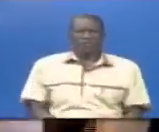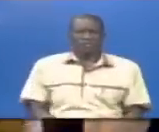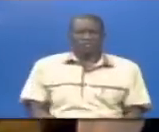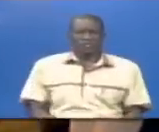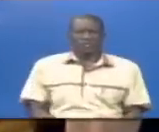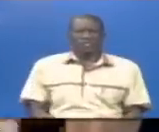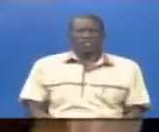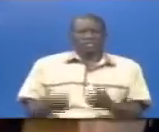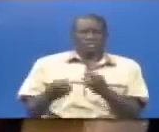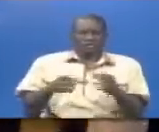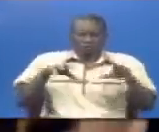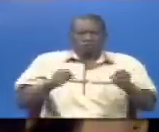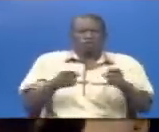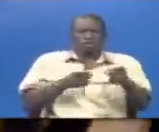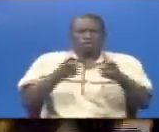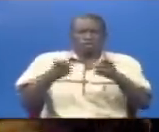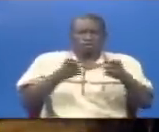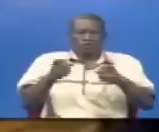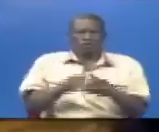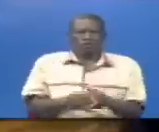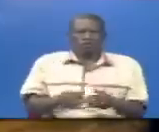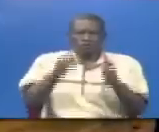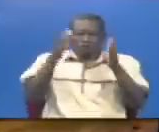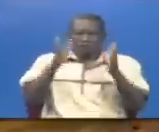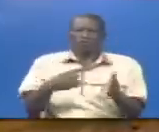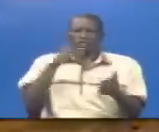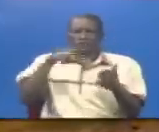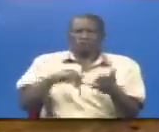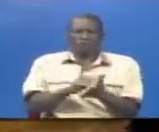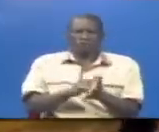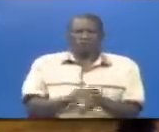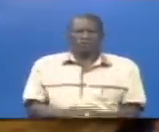wanachukua usukani, jamaa mmoja wakisema kwamba